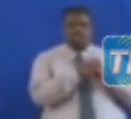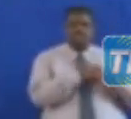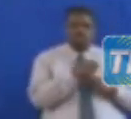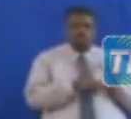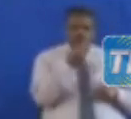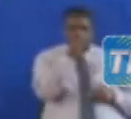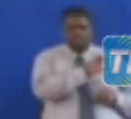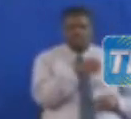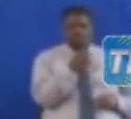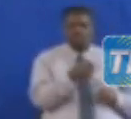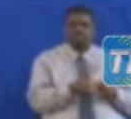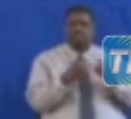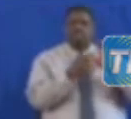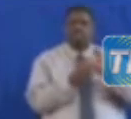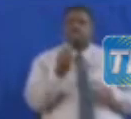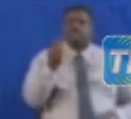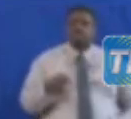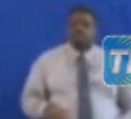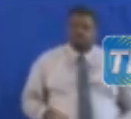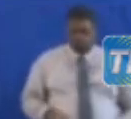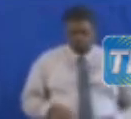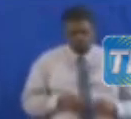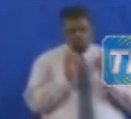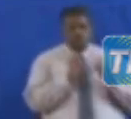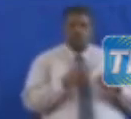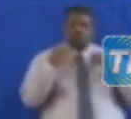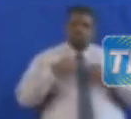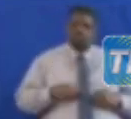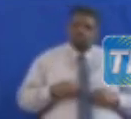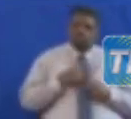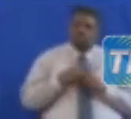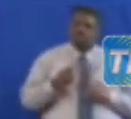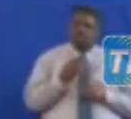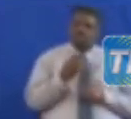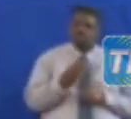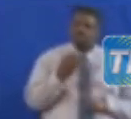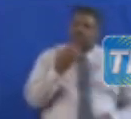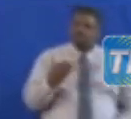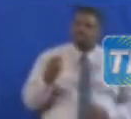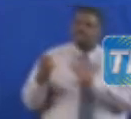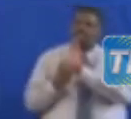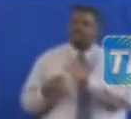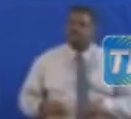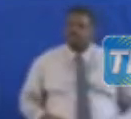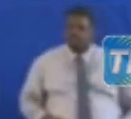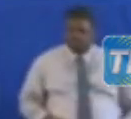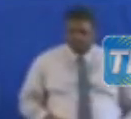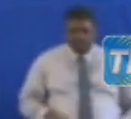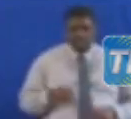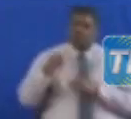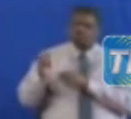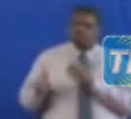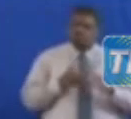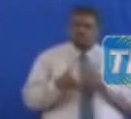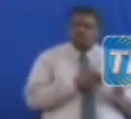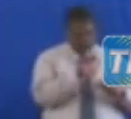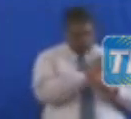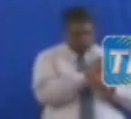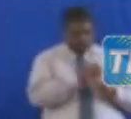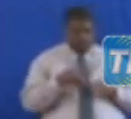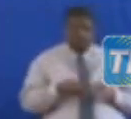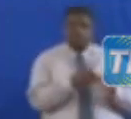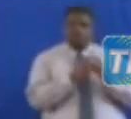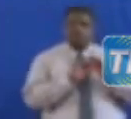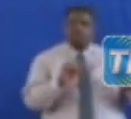wanafunzi 2703, wa elimu sekondari wanafunzi 357. Tutaandaa na kusimamia